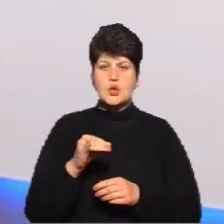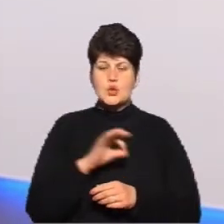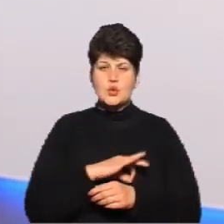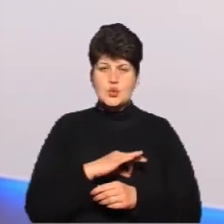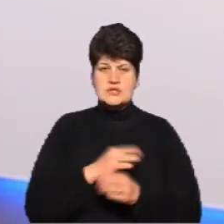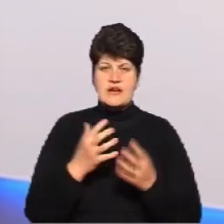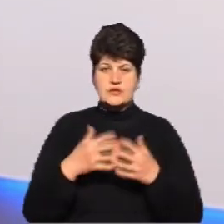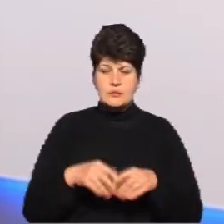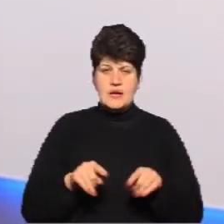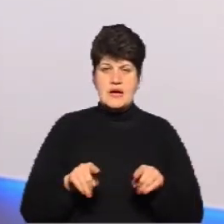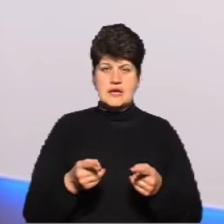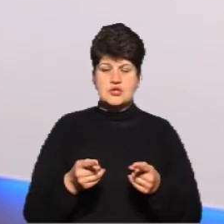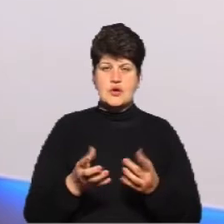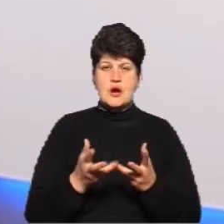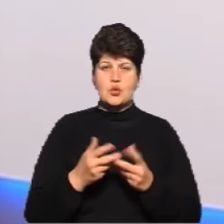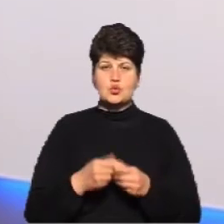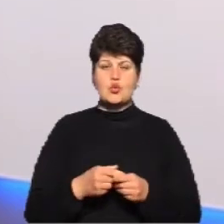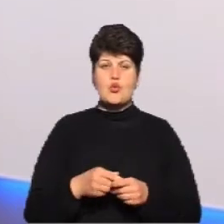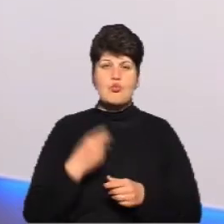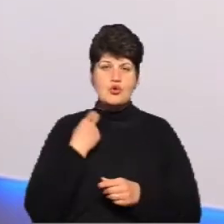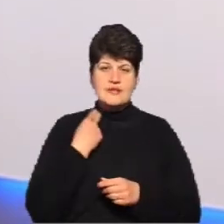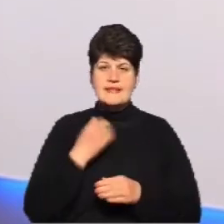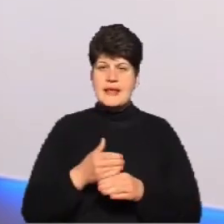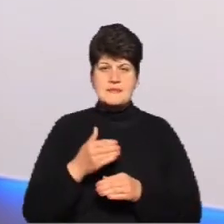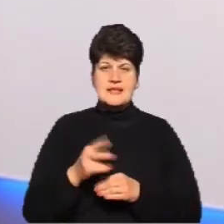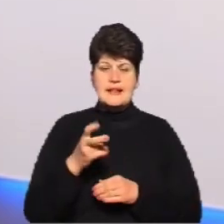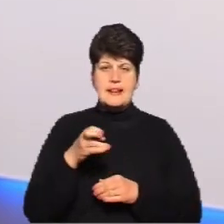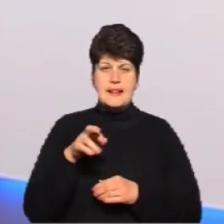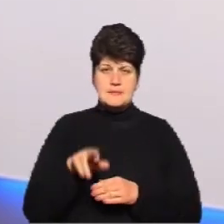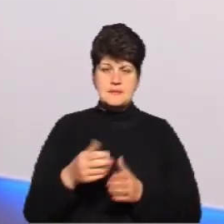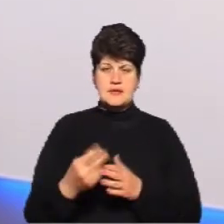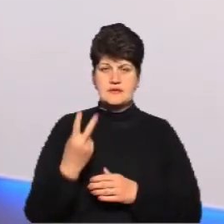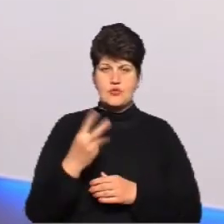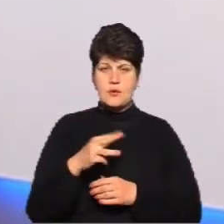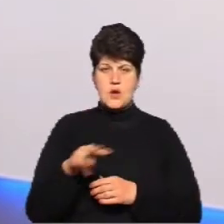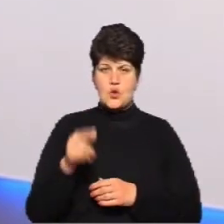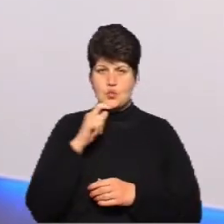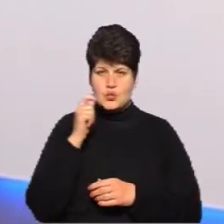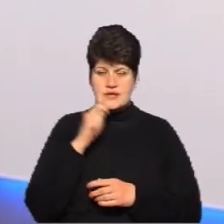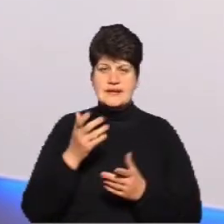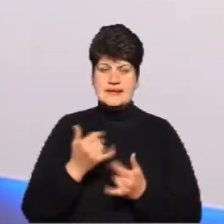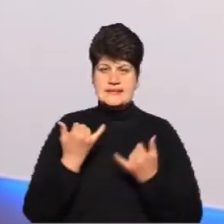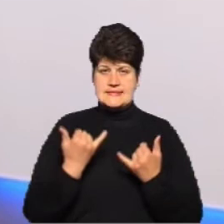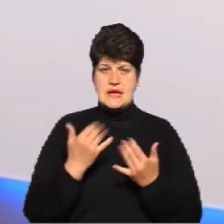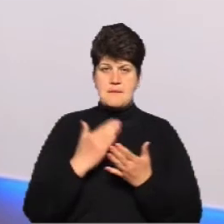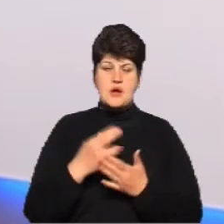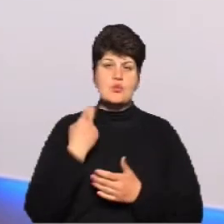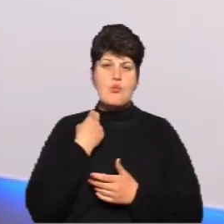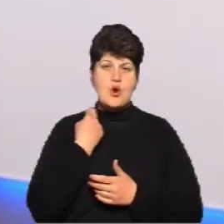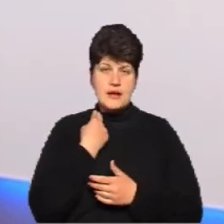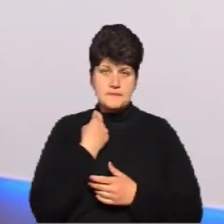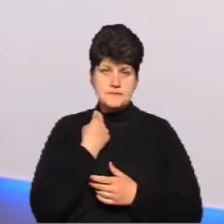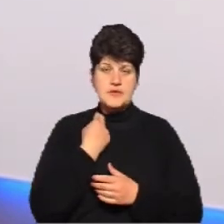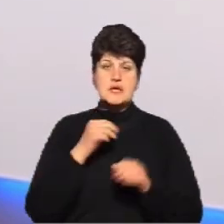арешту рахунків боржників. Тобто не пізніше липня близько 2 мільйонів українців, які зараз мають борги,